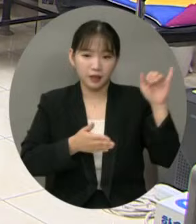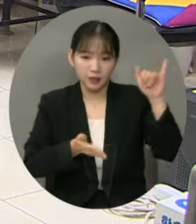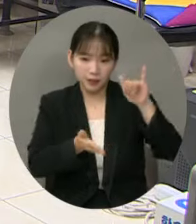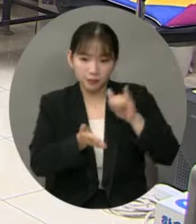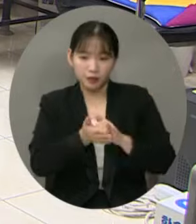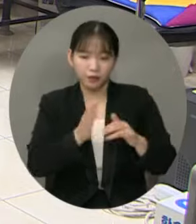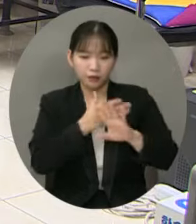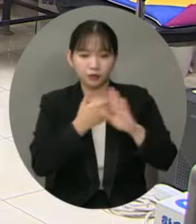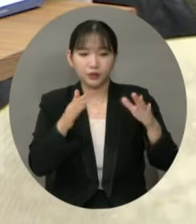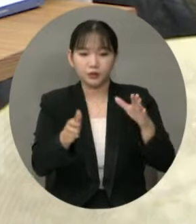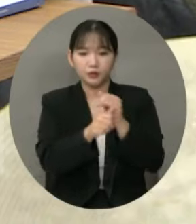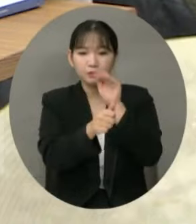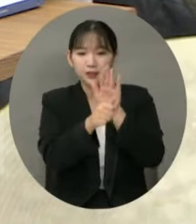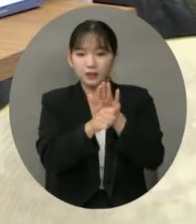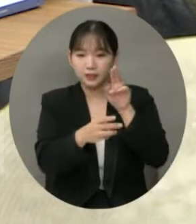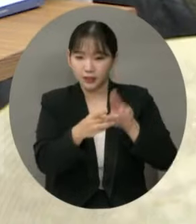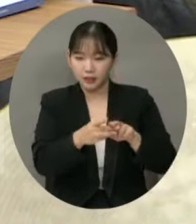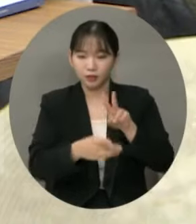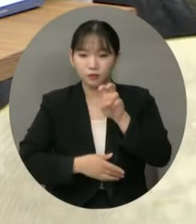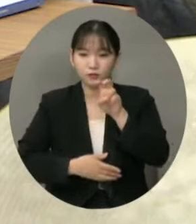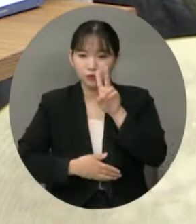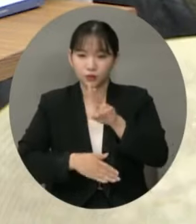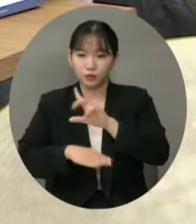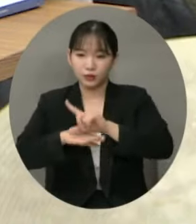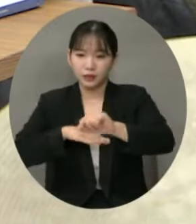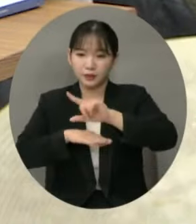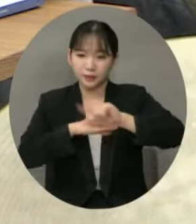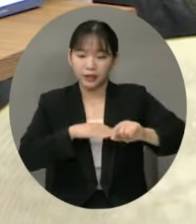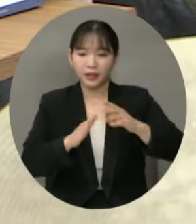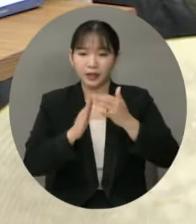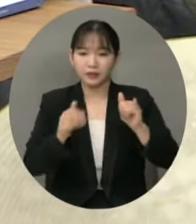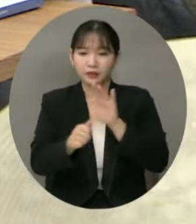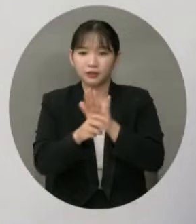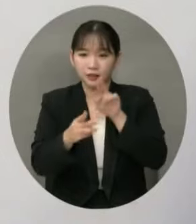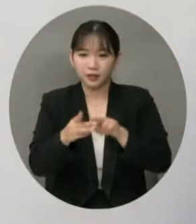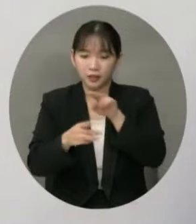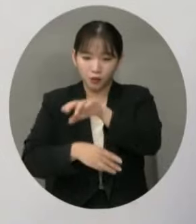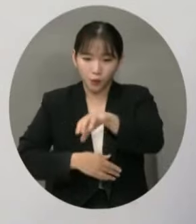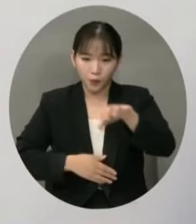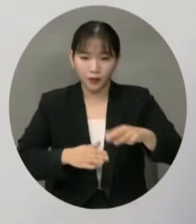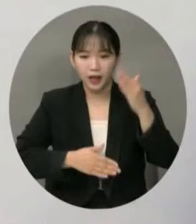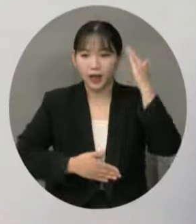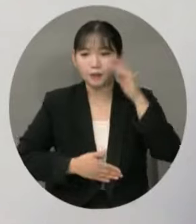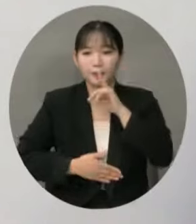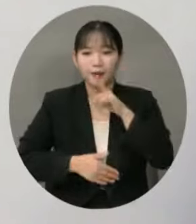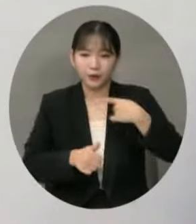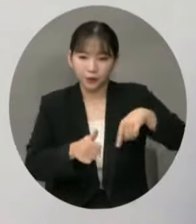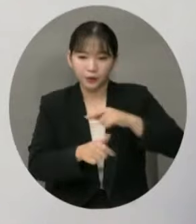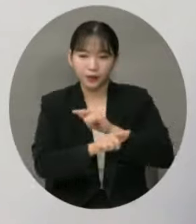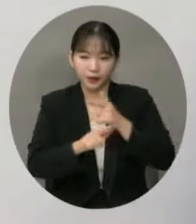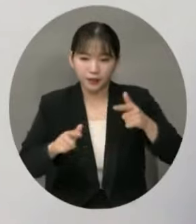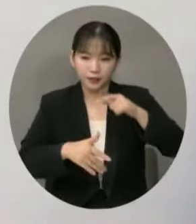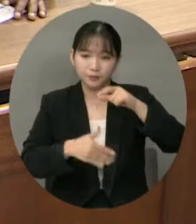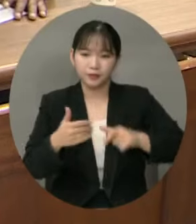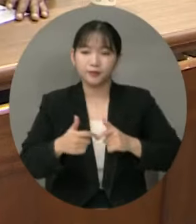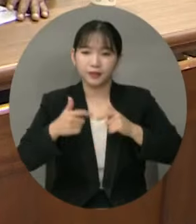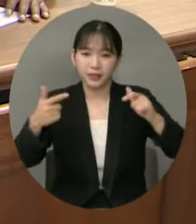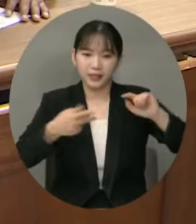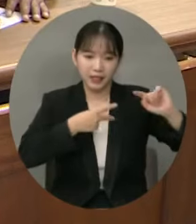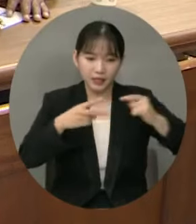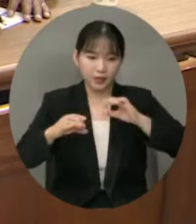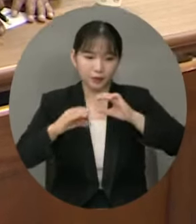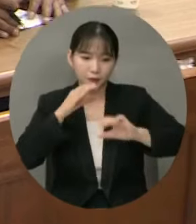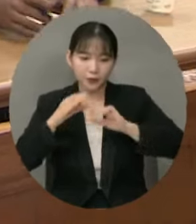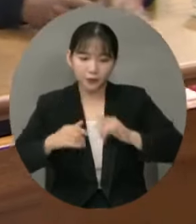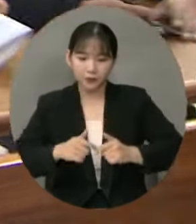종합지원 센터와 22개 시군 가족 센터를 중심으로 한국어 교육과 같은 사회 통안 프로그램을 확대하는 등 이해와 소통